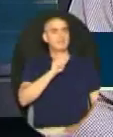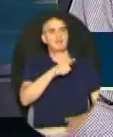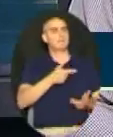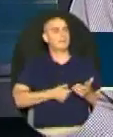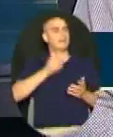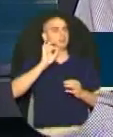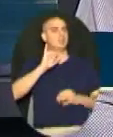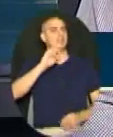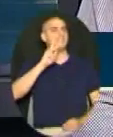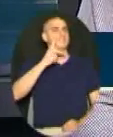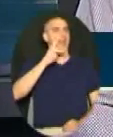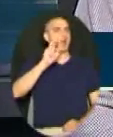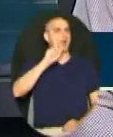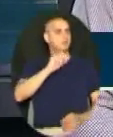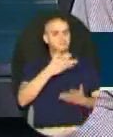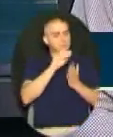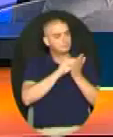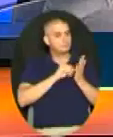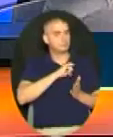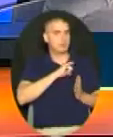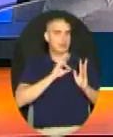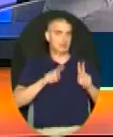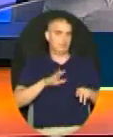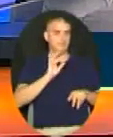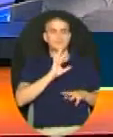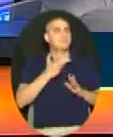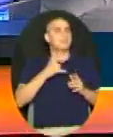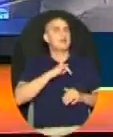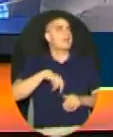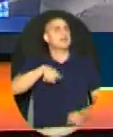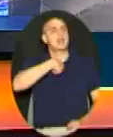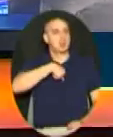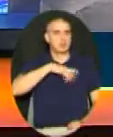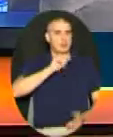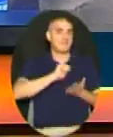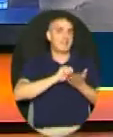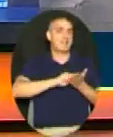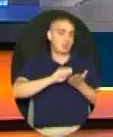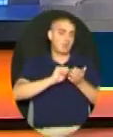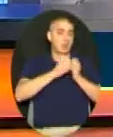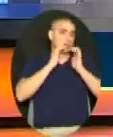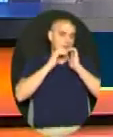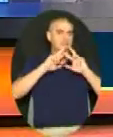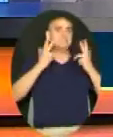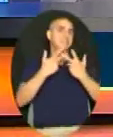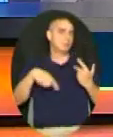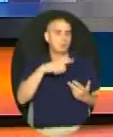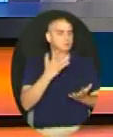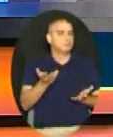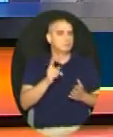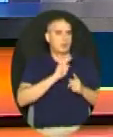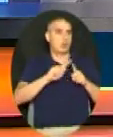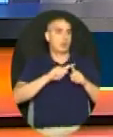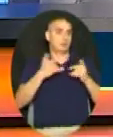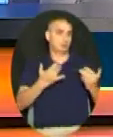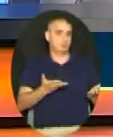שלום. שלום רב. אתה מחזיק את הנתונים המלטקים, יש לומר, של מה עניין אותנו, מה עניין את העיתונאים או את התקשורת או את הציבור, בעצם